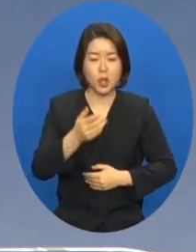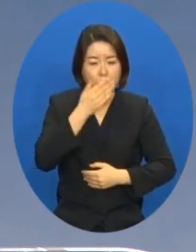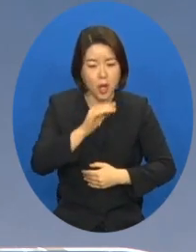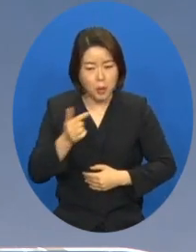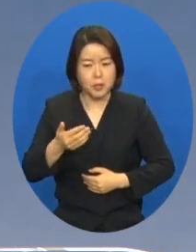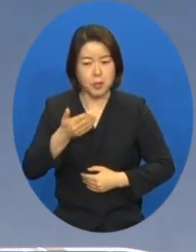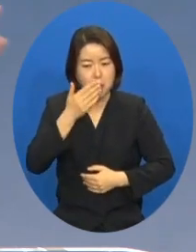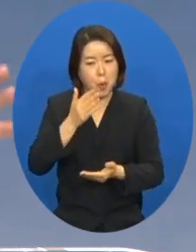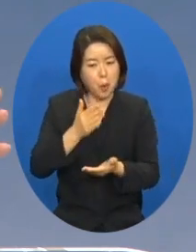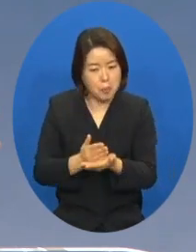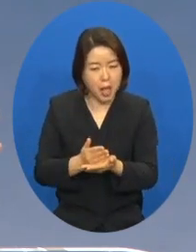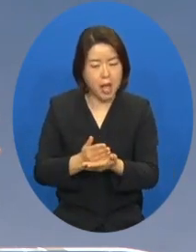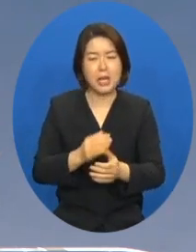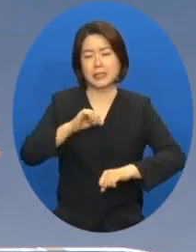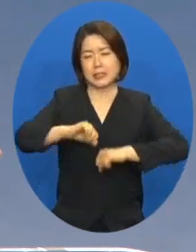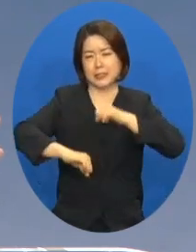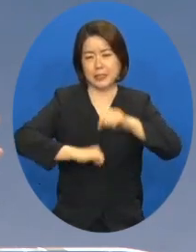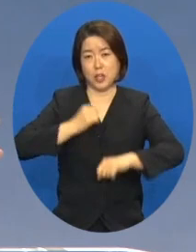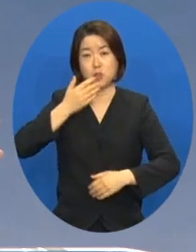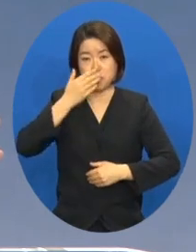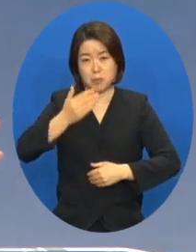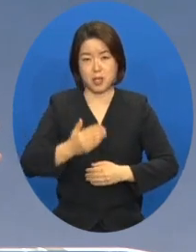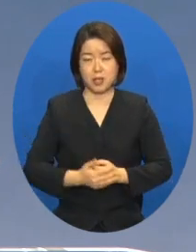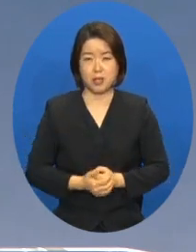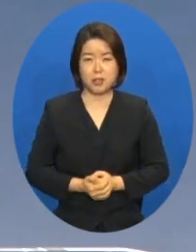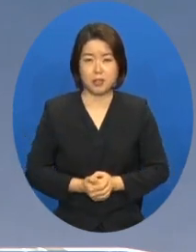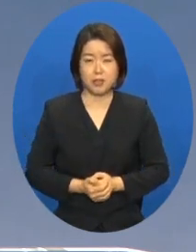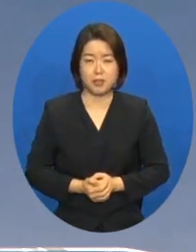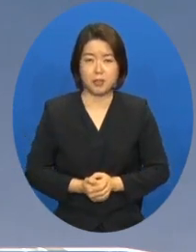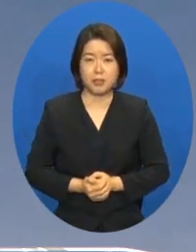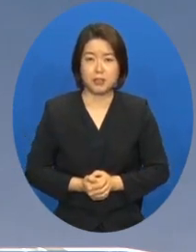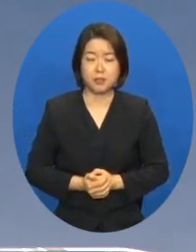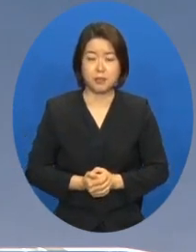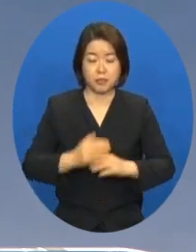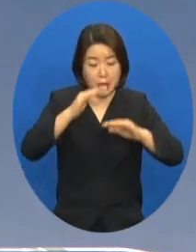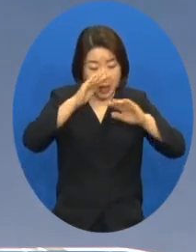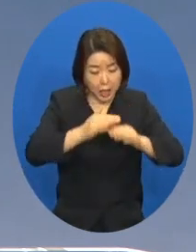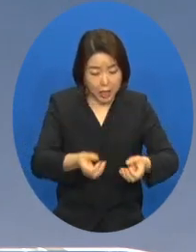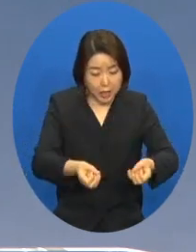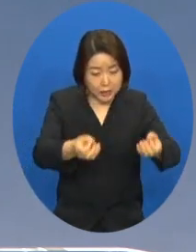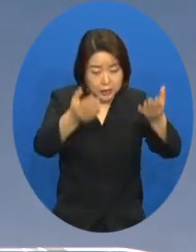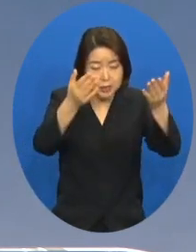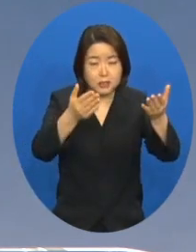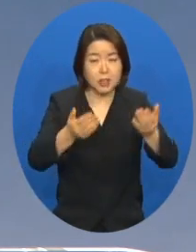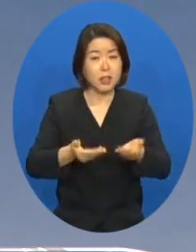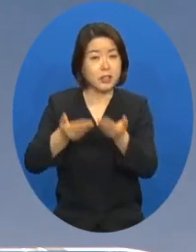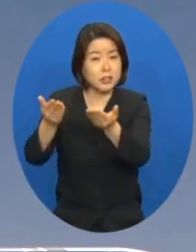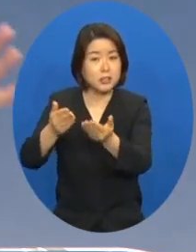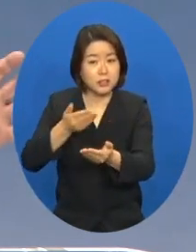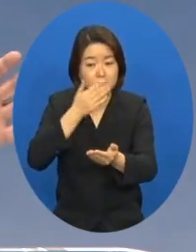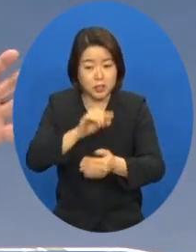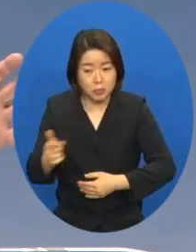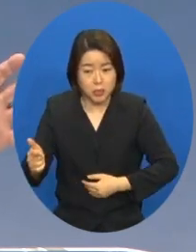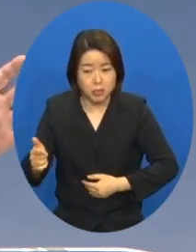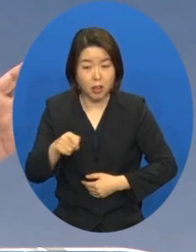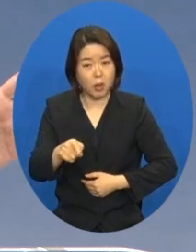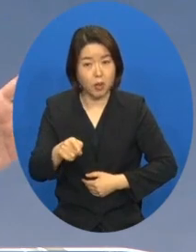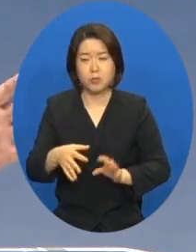먹고의 자유함을 얻게 됩니다. 제사 드렸던 음식인데